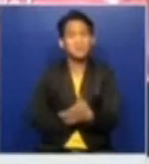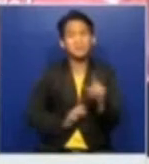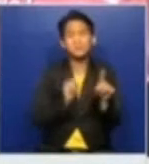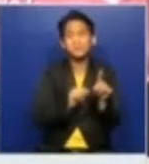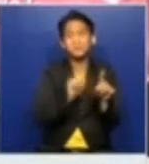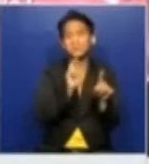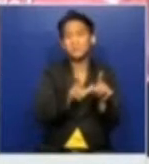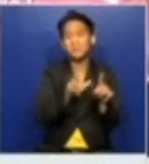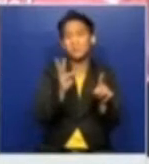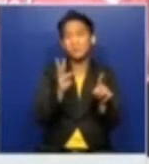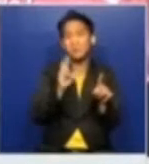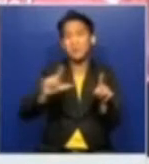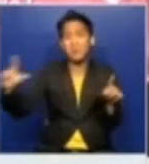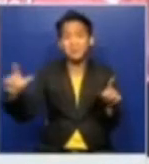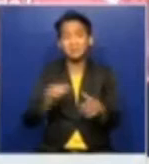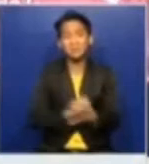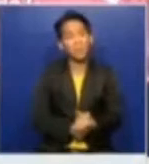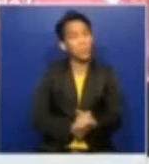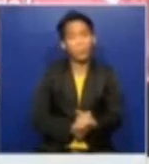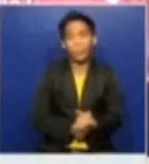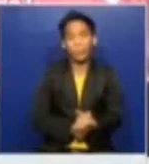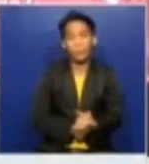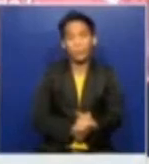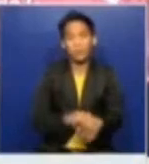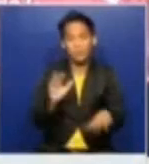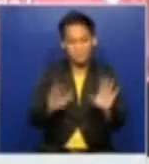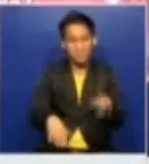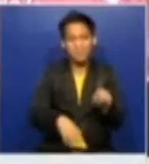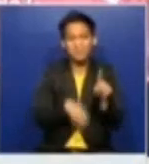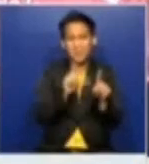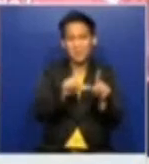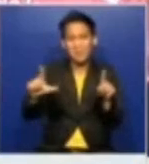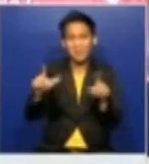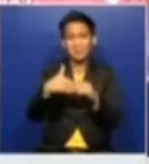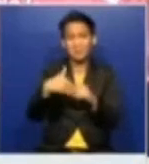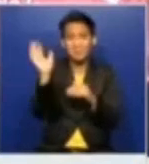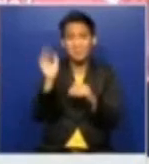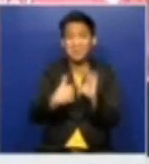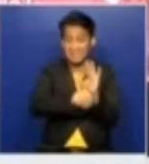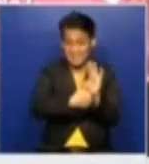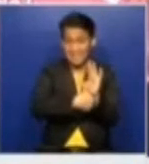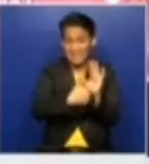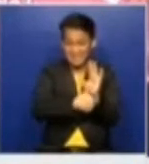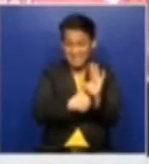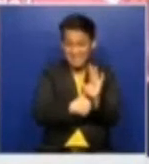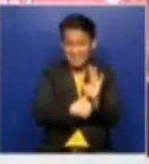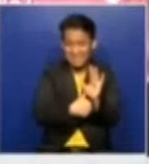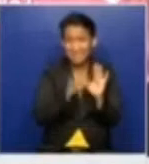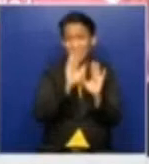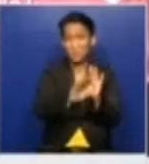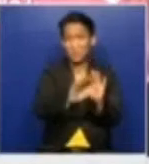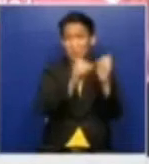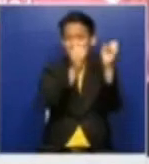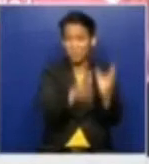านเพราะฉะนั้นก็ประมาณว่าอยู่ประมาณ1ล้านล้านขึ้นไปซึ่งในบรรดาที่เป็นหนี้สินนั้นที่หนักที่สุ